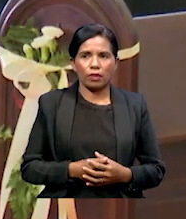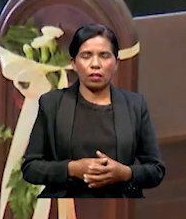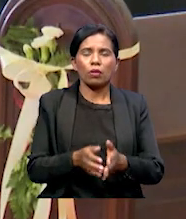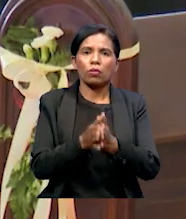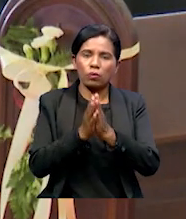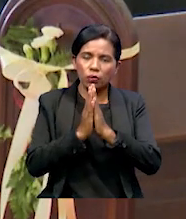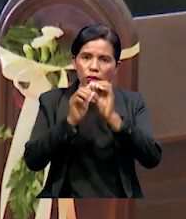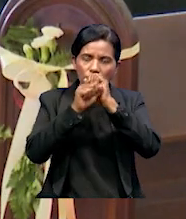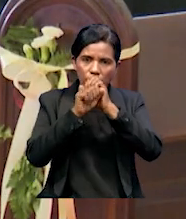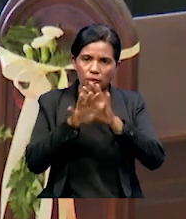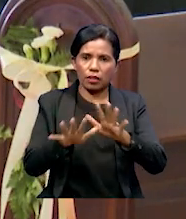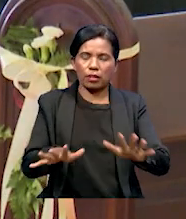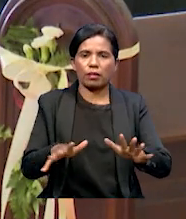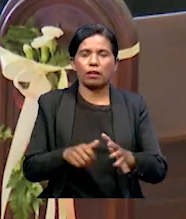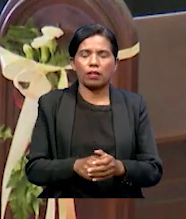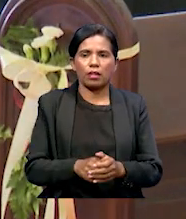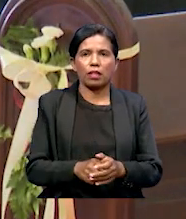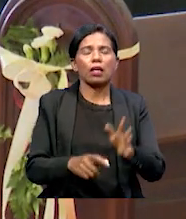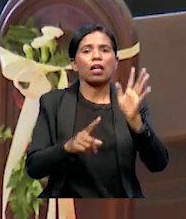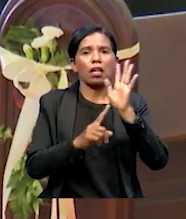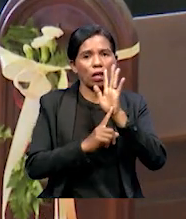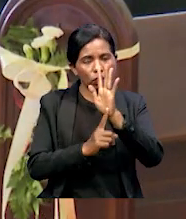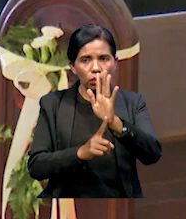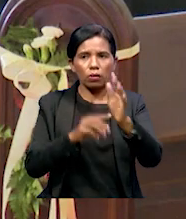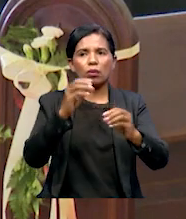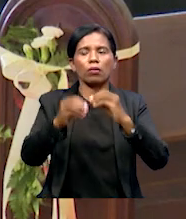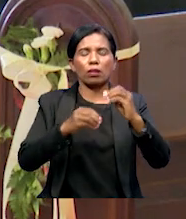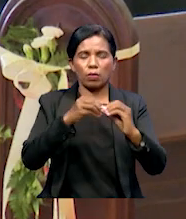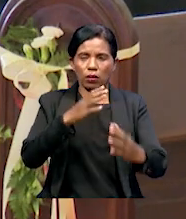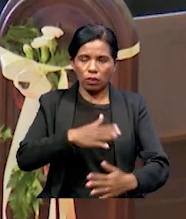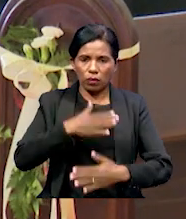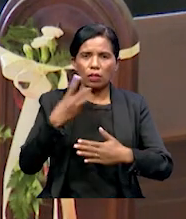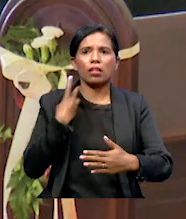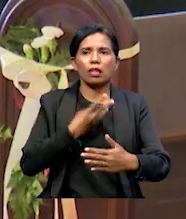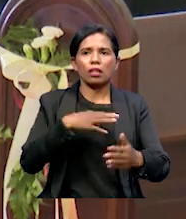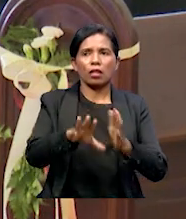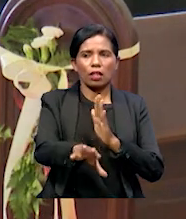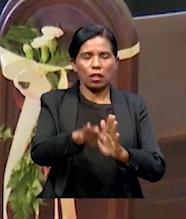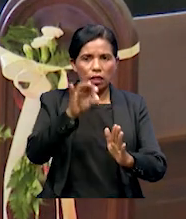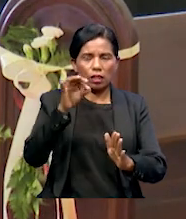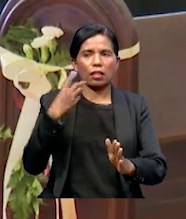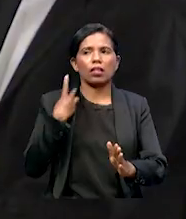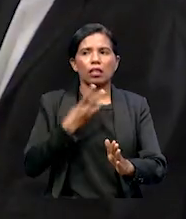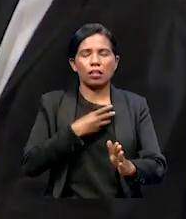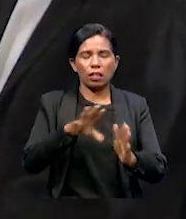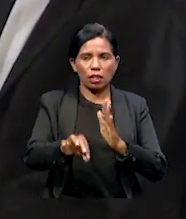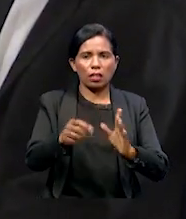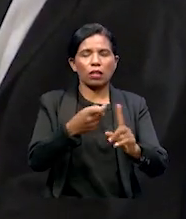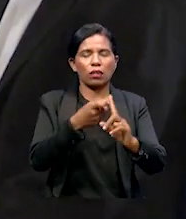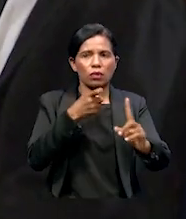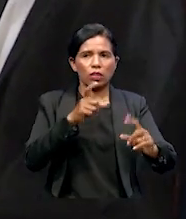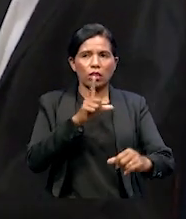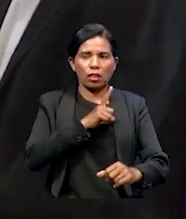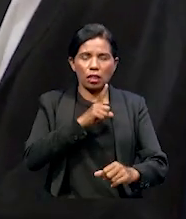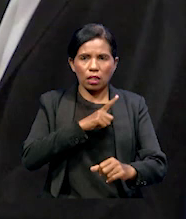husubensam ne hatudu kona bak solo kidane be ita hetan ik solok dan nabe husi laran duni kata maroma